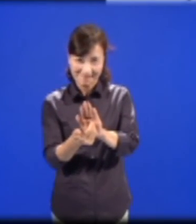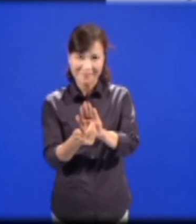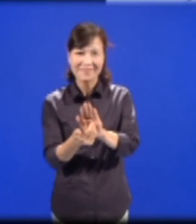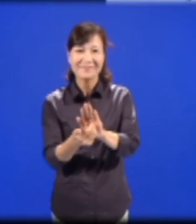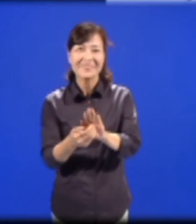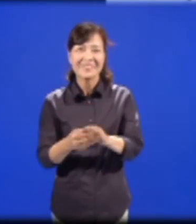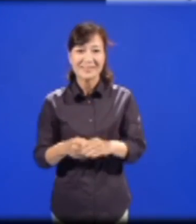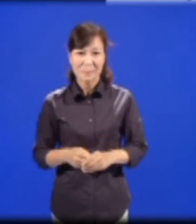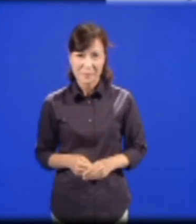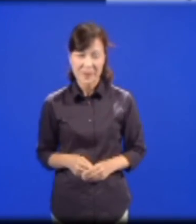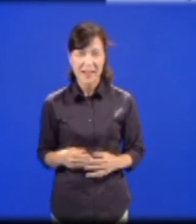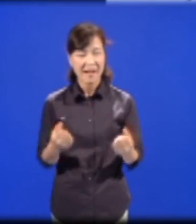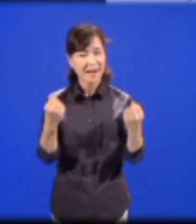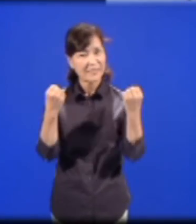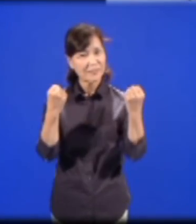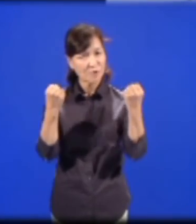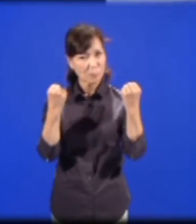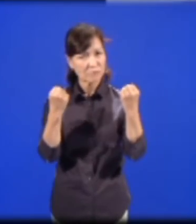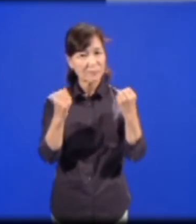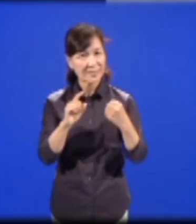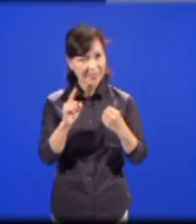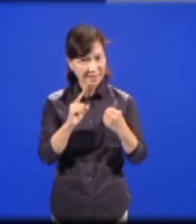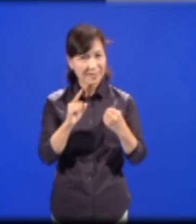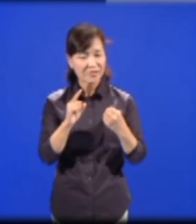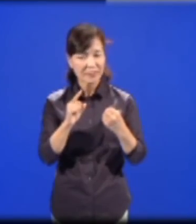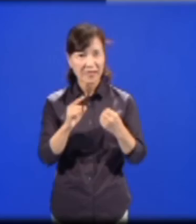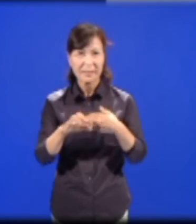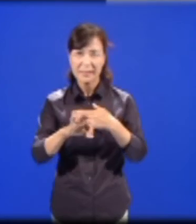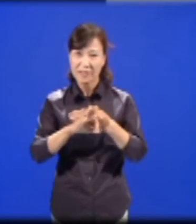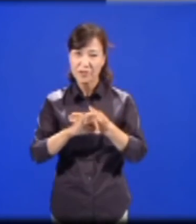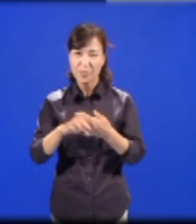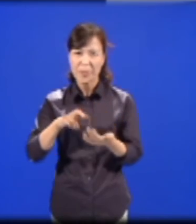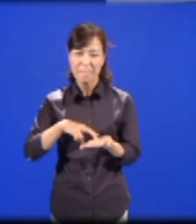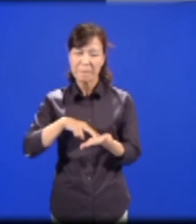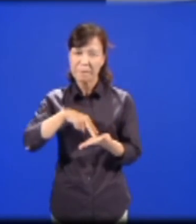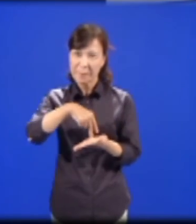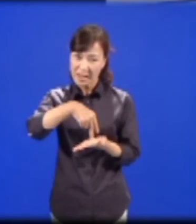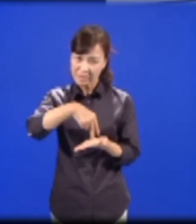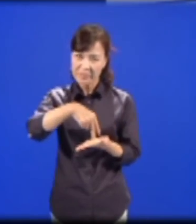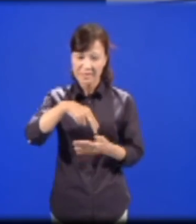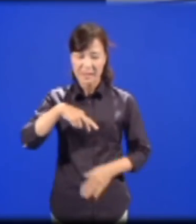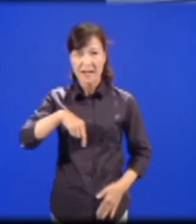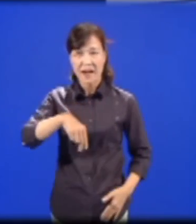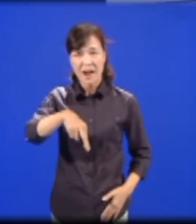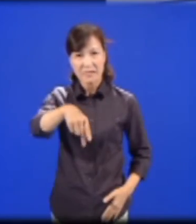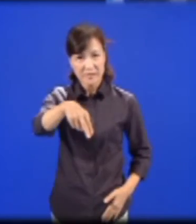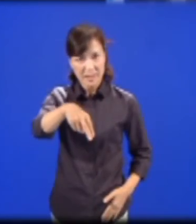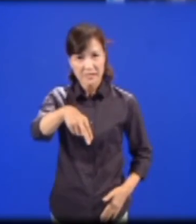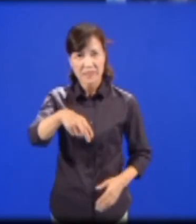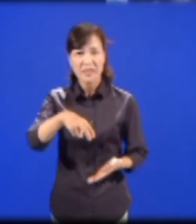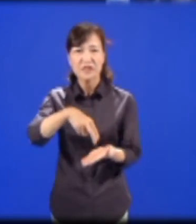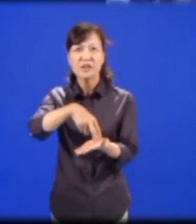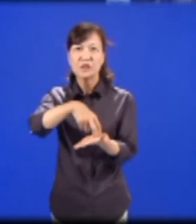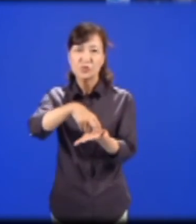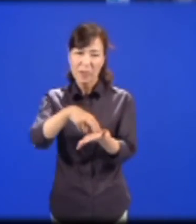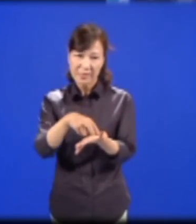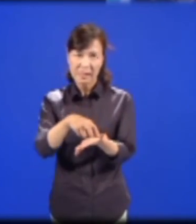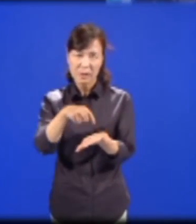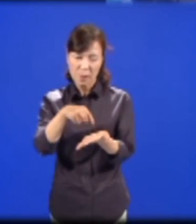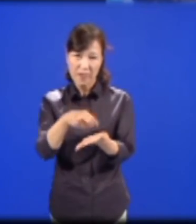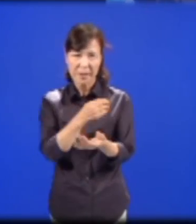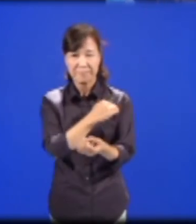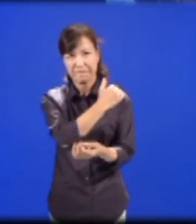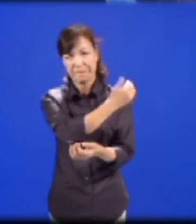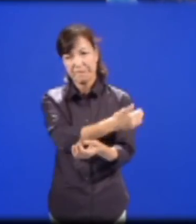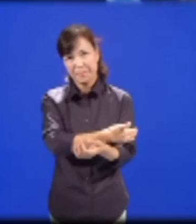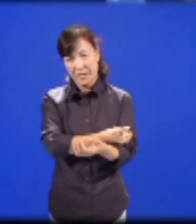。で、まあ、筋力トレーニングはですね、まあ、例えば生活の中で立ったり歩いたり、ね、座ったりしますよね。そういう動きの中